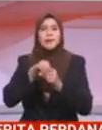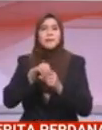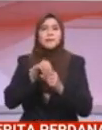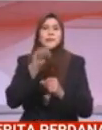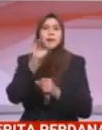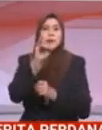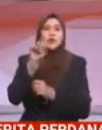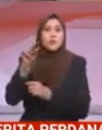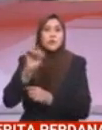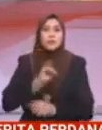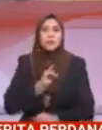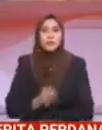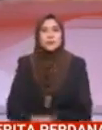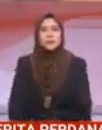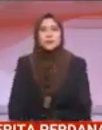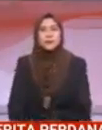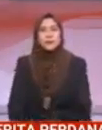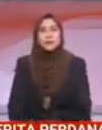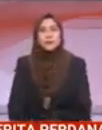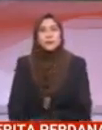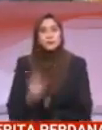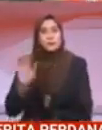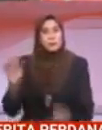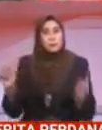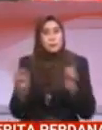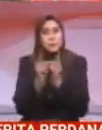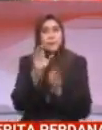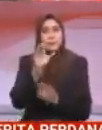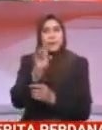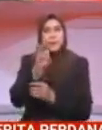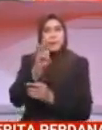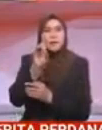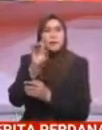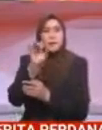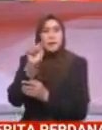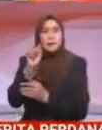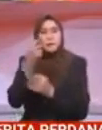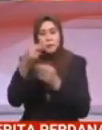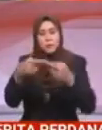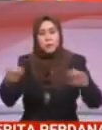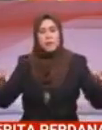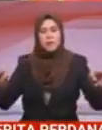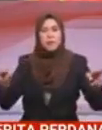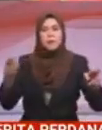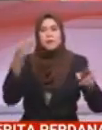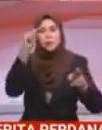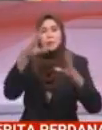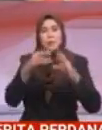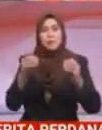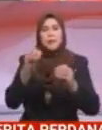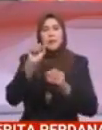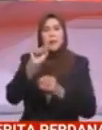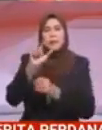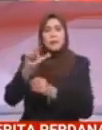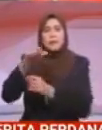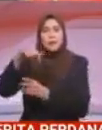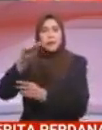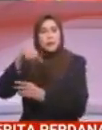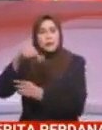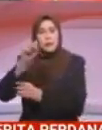problem. Beliau ditemui B-Diva selepas majlis pelancaran pusat penghabisan stok Al-Aqsa di Shah Alam.